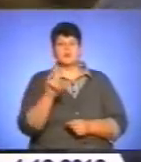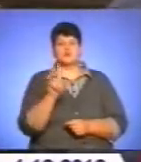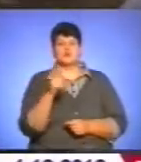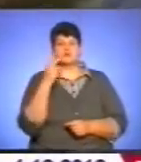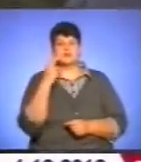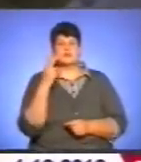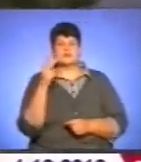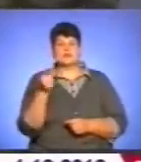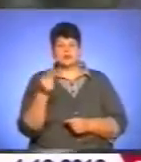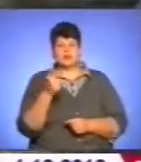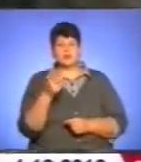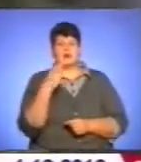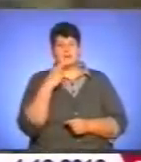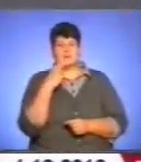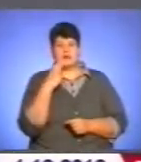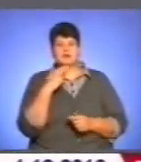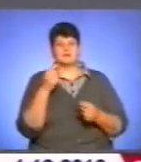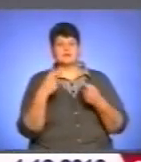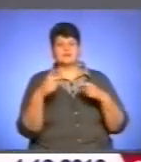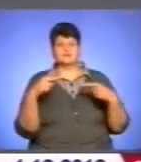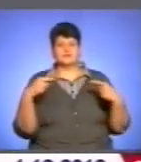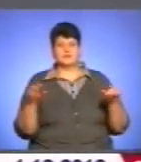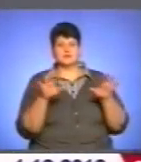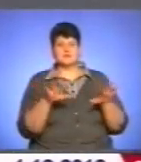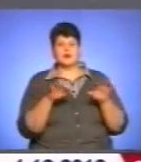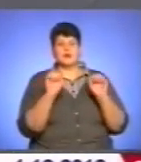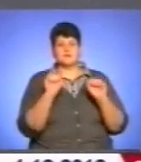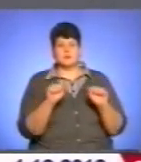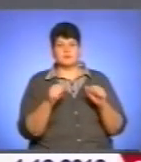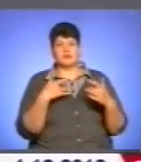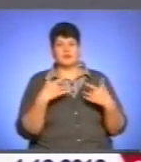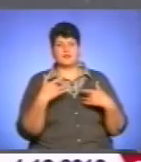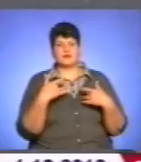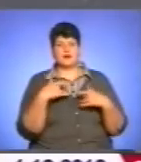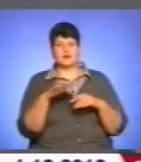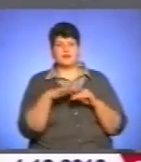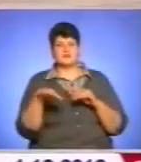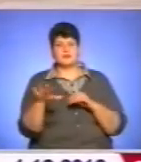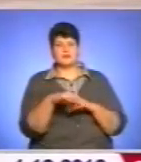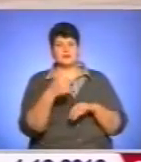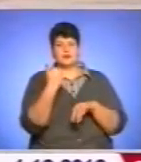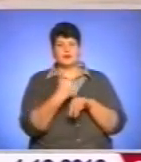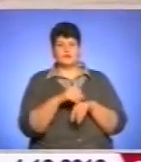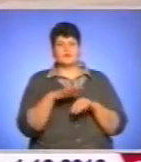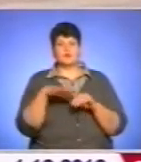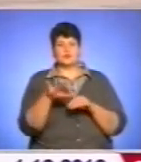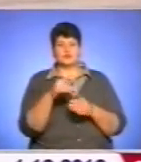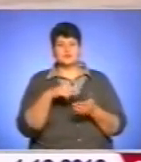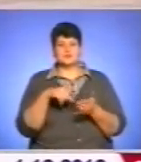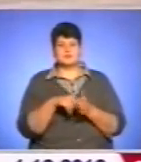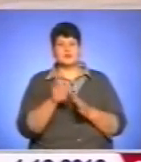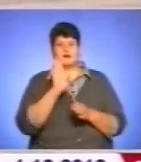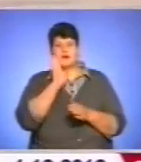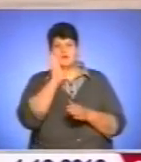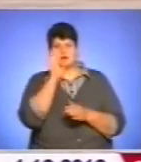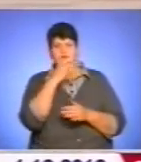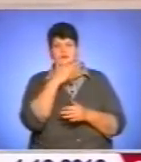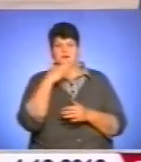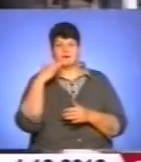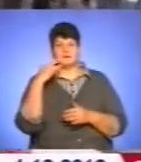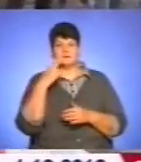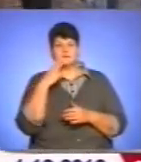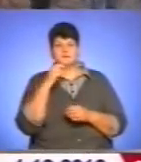палять не тільки у спеціально відведених місцях, міг би засвідчити, наприклад, театральний майдан на головній площі міста, особливо вранці рясні дні до палки.